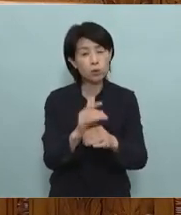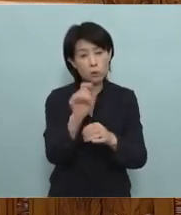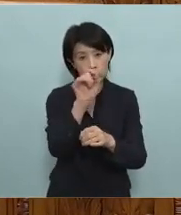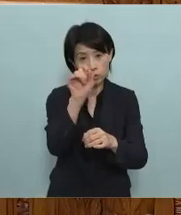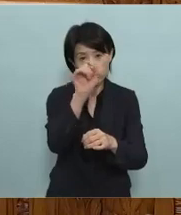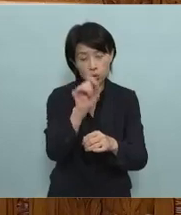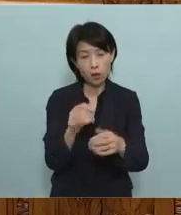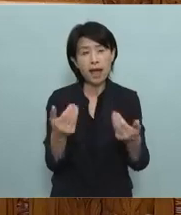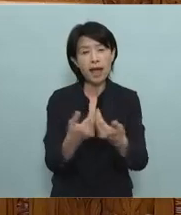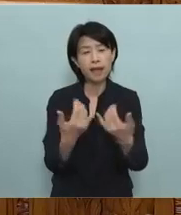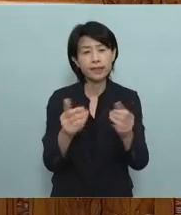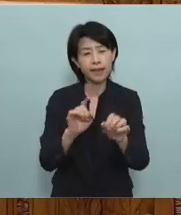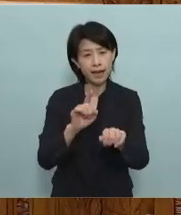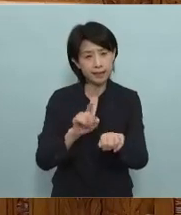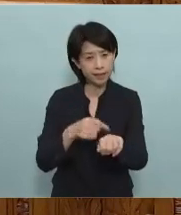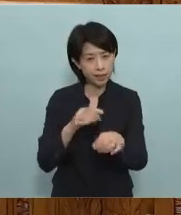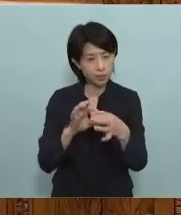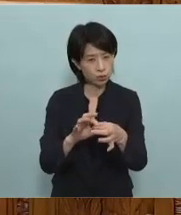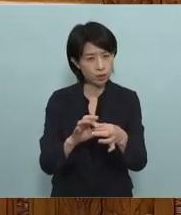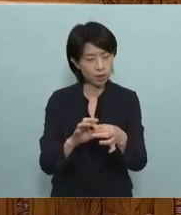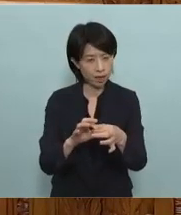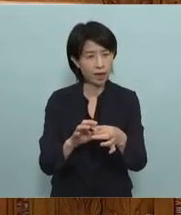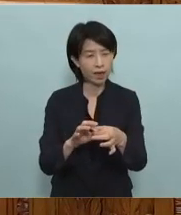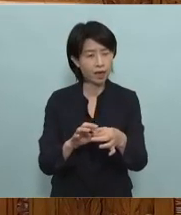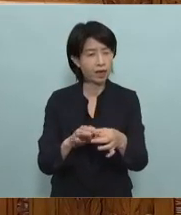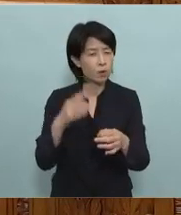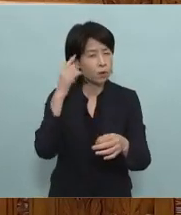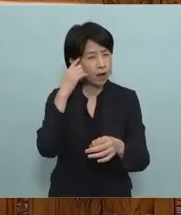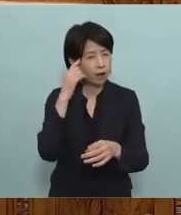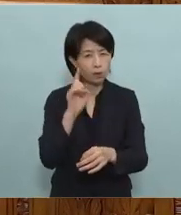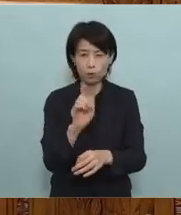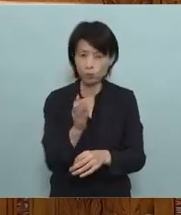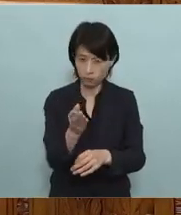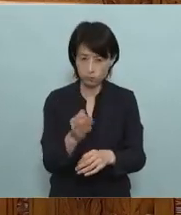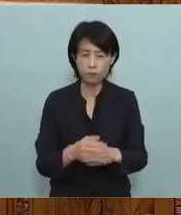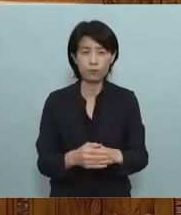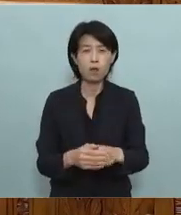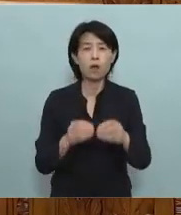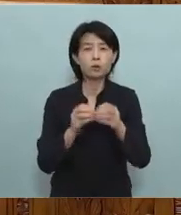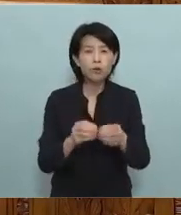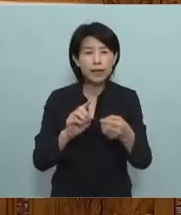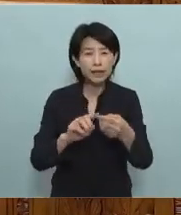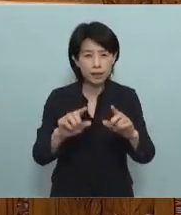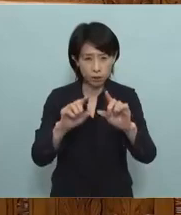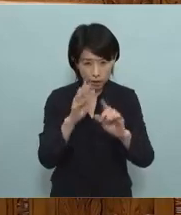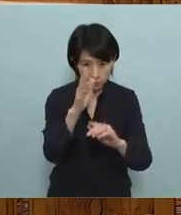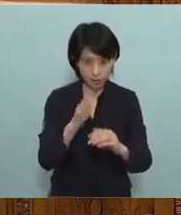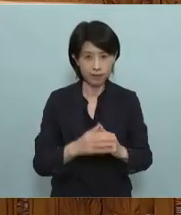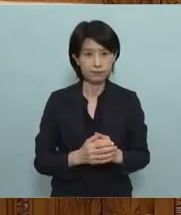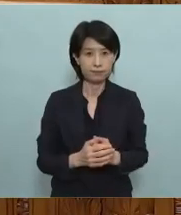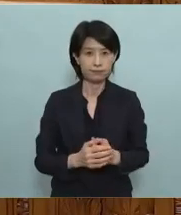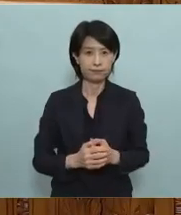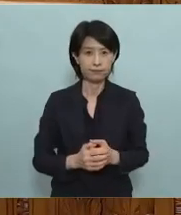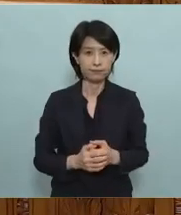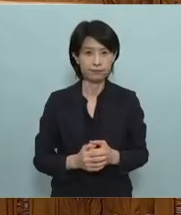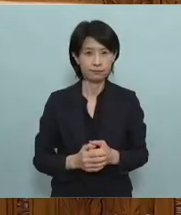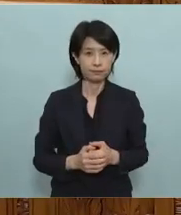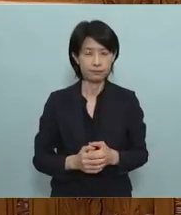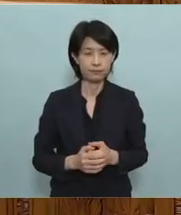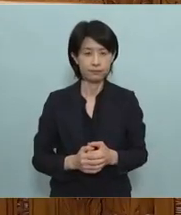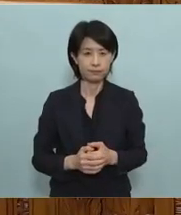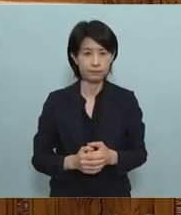の反社会性についてどのような認識をお持ちでしょうか。具体的にお答えください。